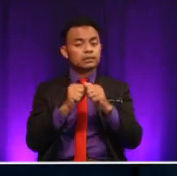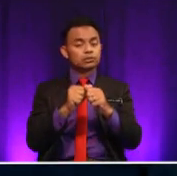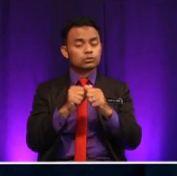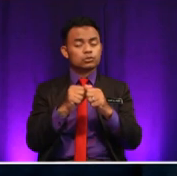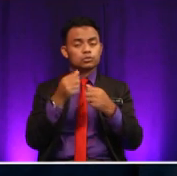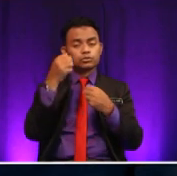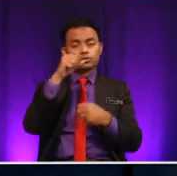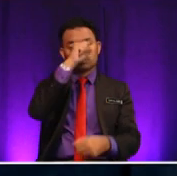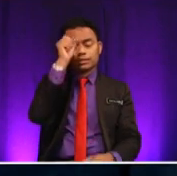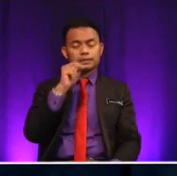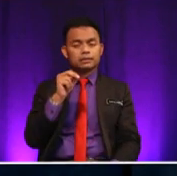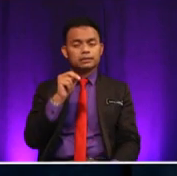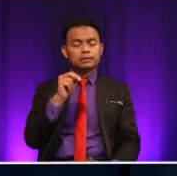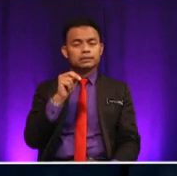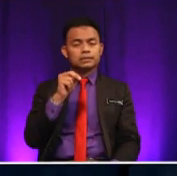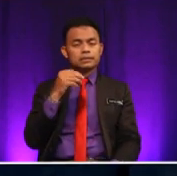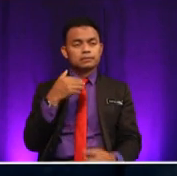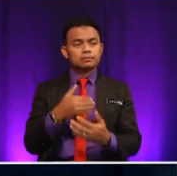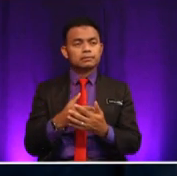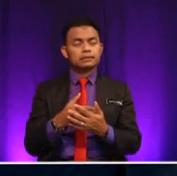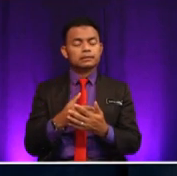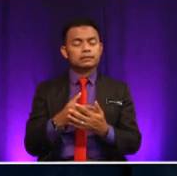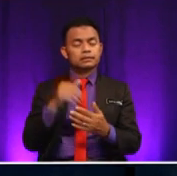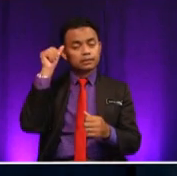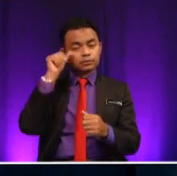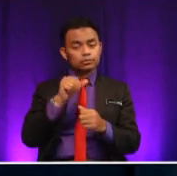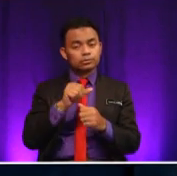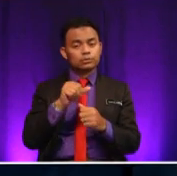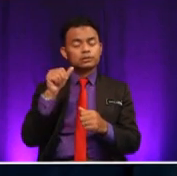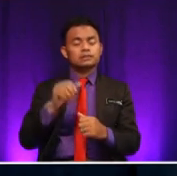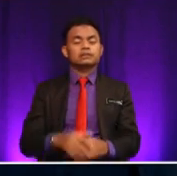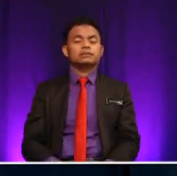terlalu racing ini sampai Oke aku ingat nih